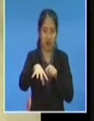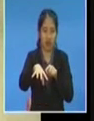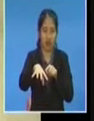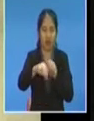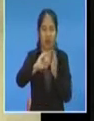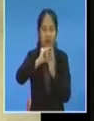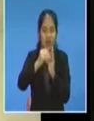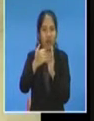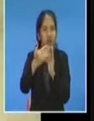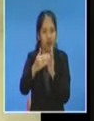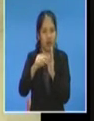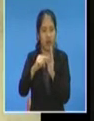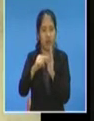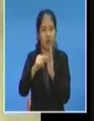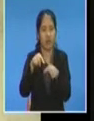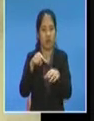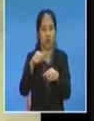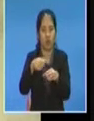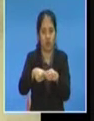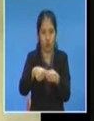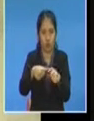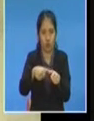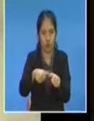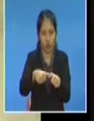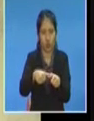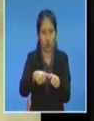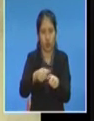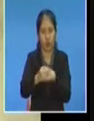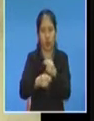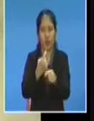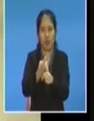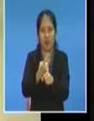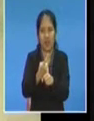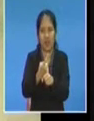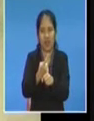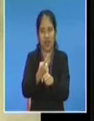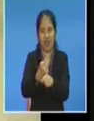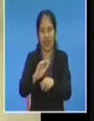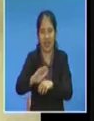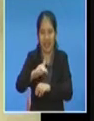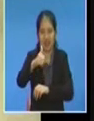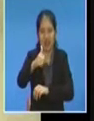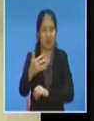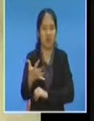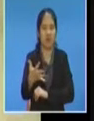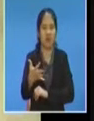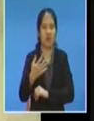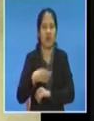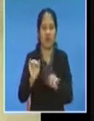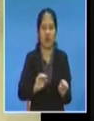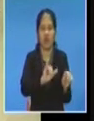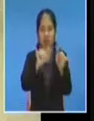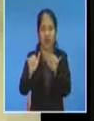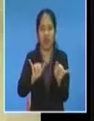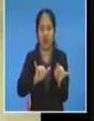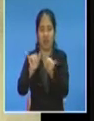เกือบปีไม่ดีขึ้นผมเอาเข้ากรุงเทพมาอยู่โรงพยาบาลดังโรงพยาบาลหนึ่งในกรุงเทพ